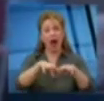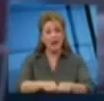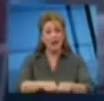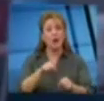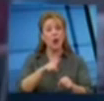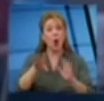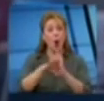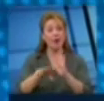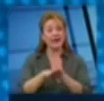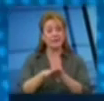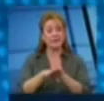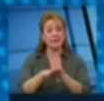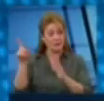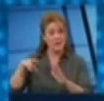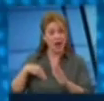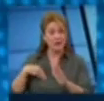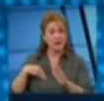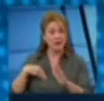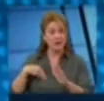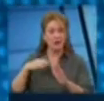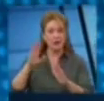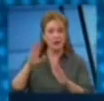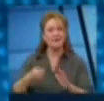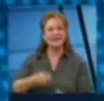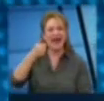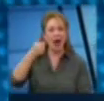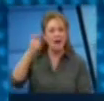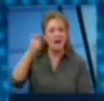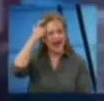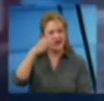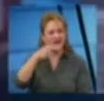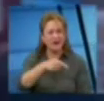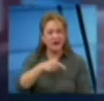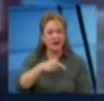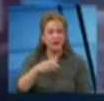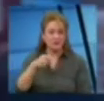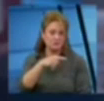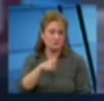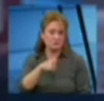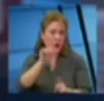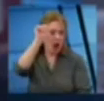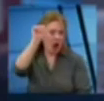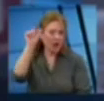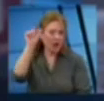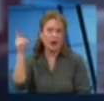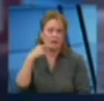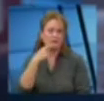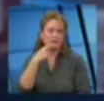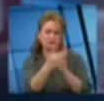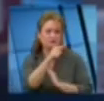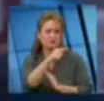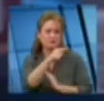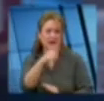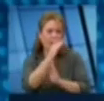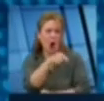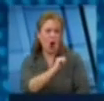חוקיים, גם כשהשר המיועד בן גביר, שמבחינת האמריקאים, כהנה זה עדיין ארגון טרור, יגיע לשם לבקר. אתה יודע למה